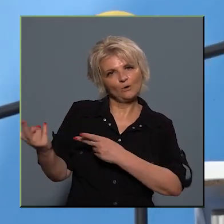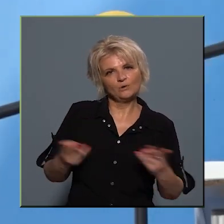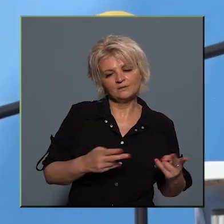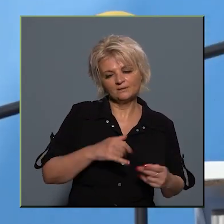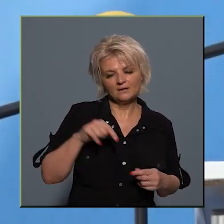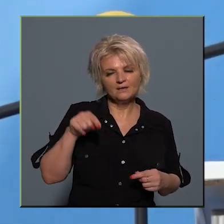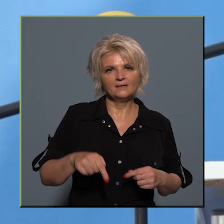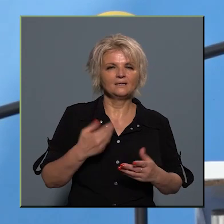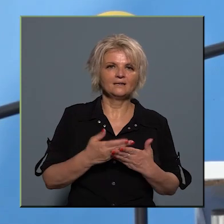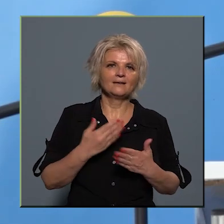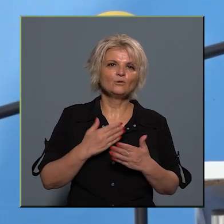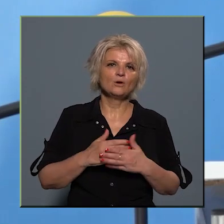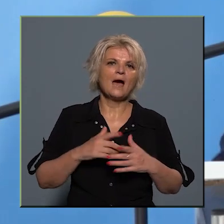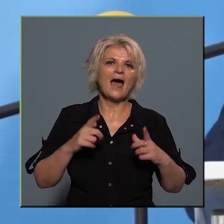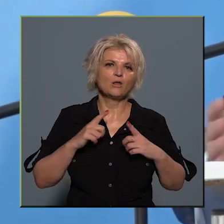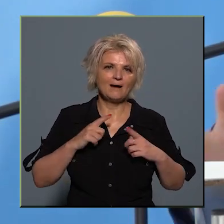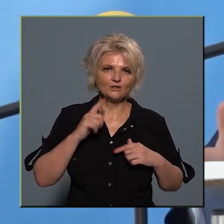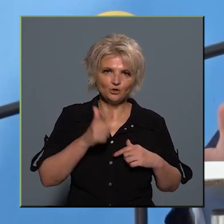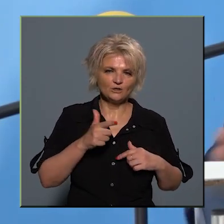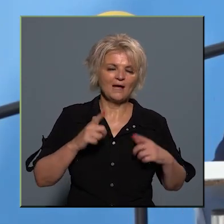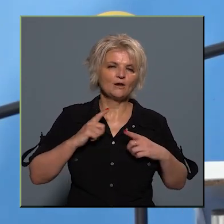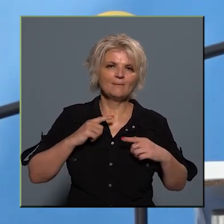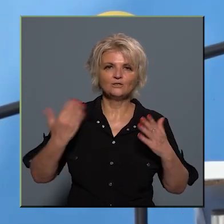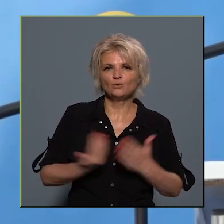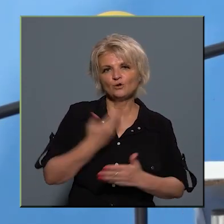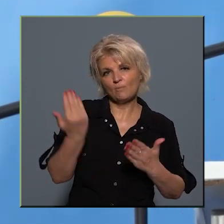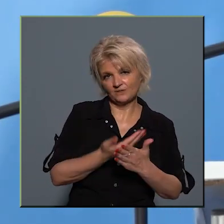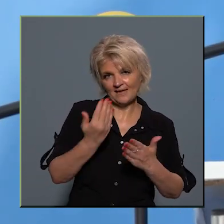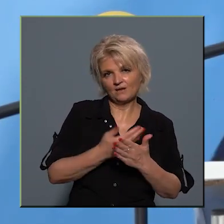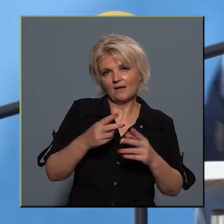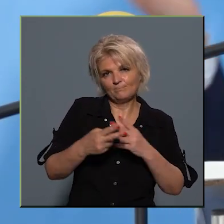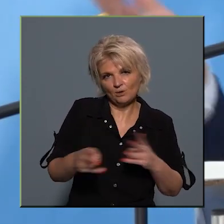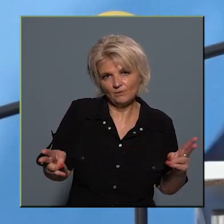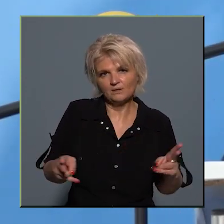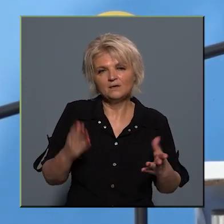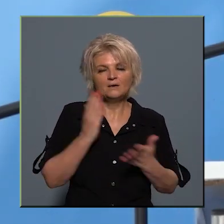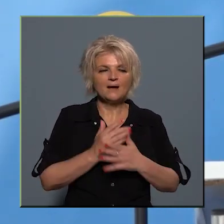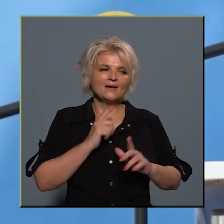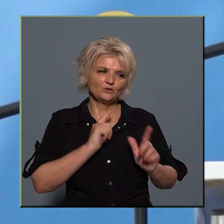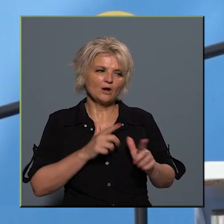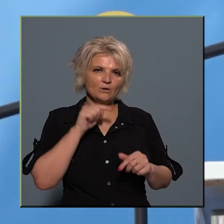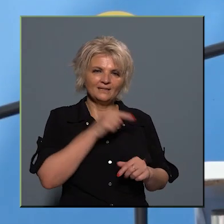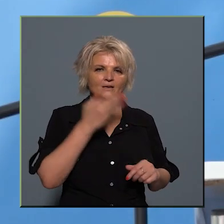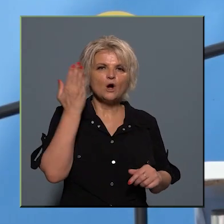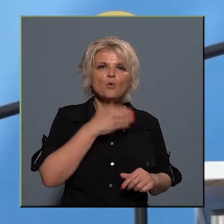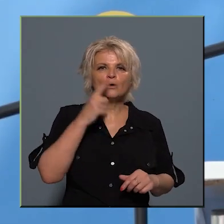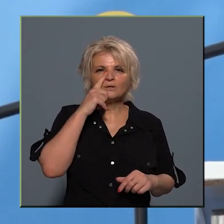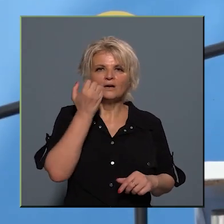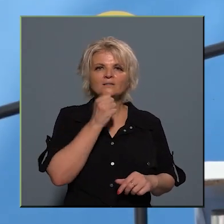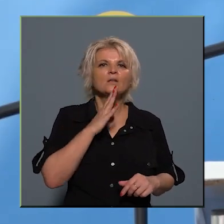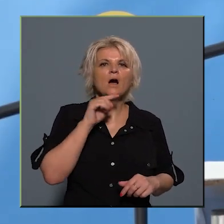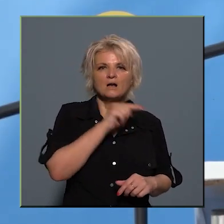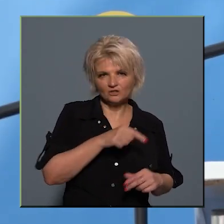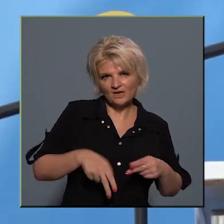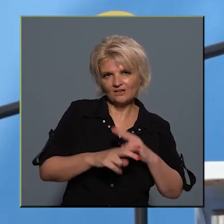által már letelepített töltőállomás egy újabb használati szegmenssel bővüljön, hiszen bár már tankoltunk itt ugye a Humda jóvoltából itthon